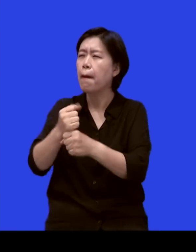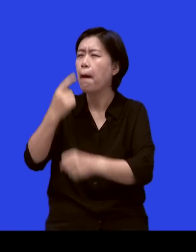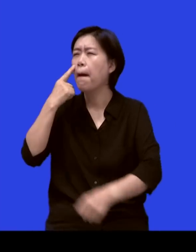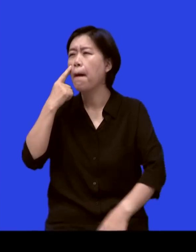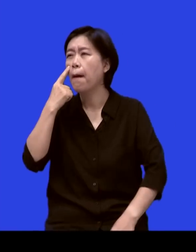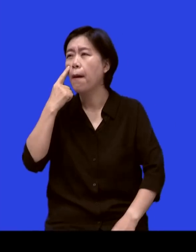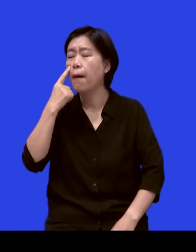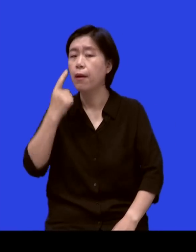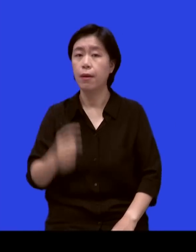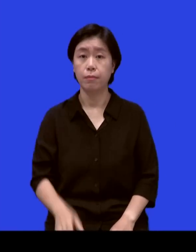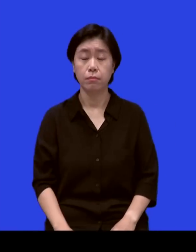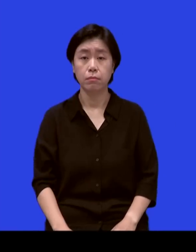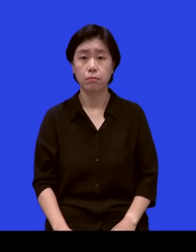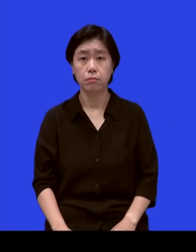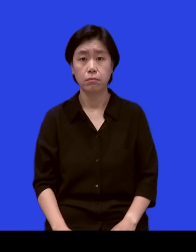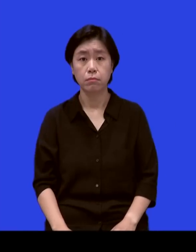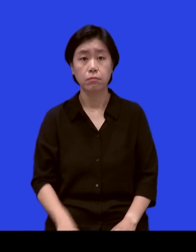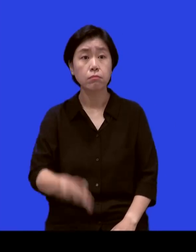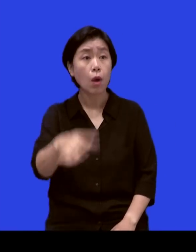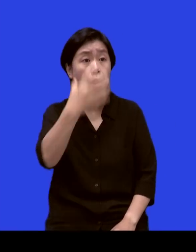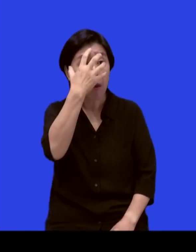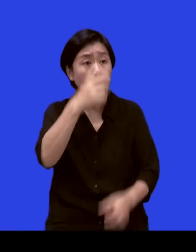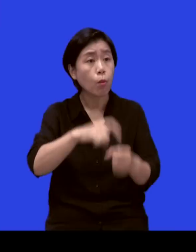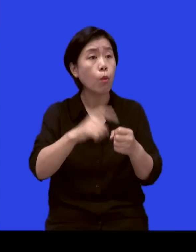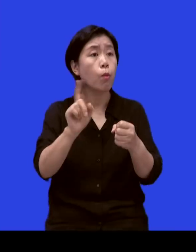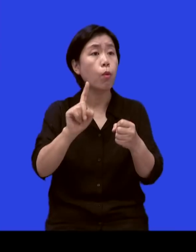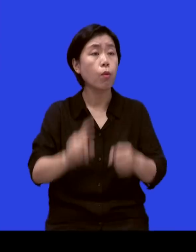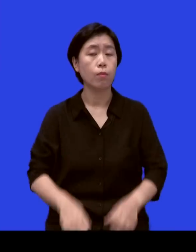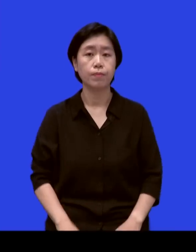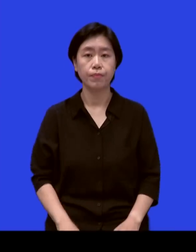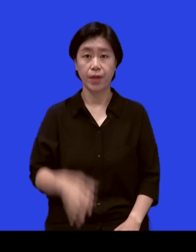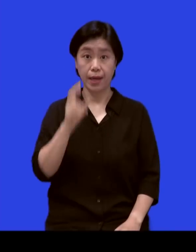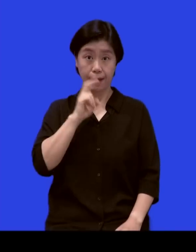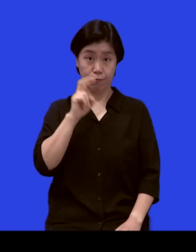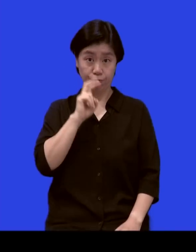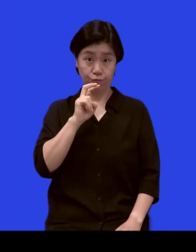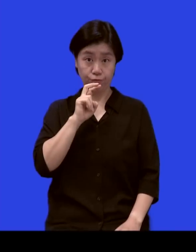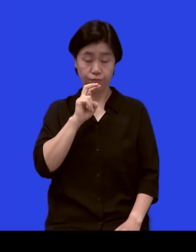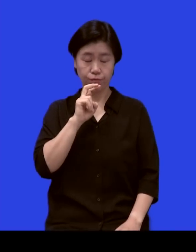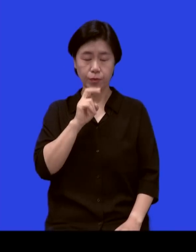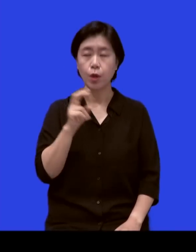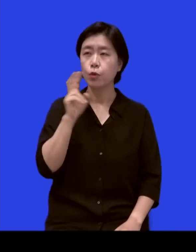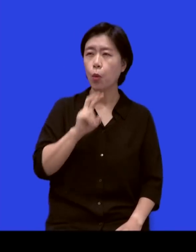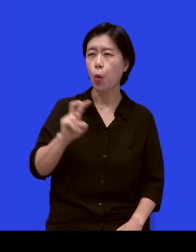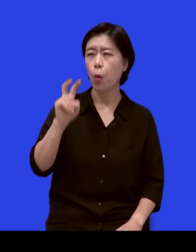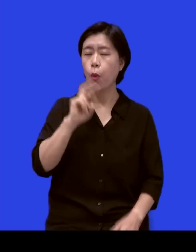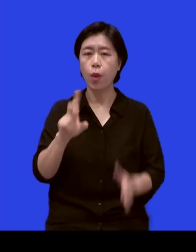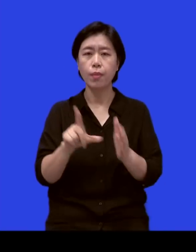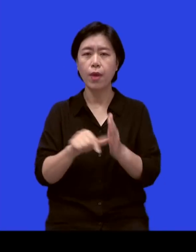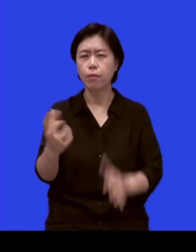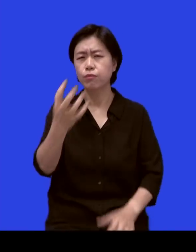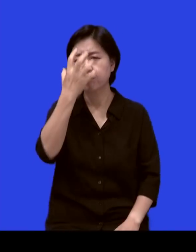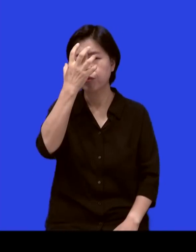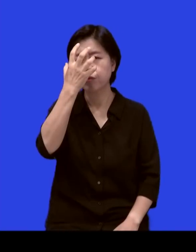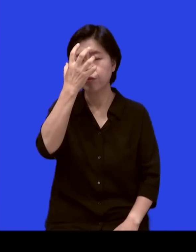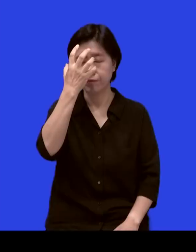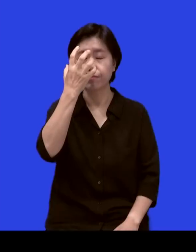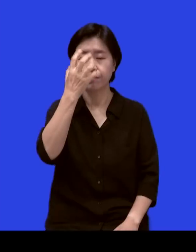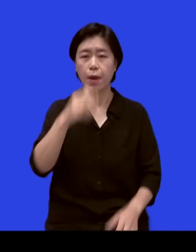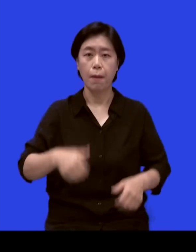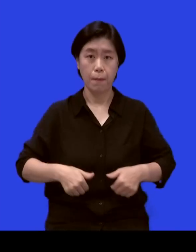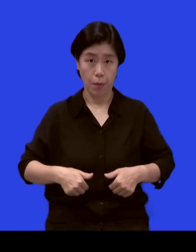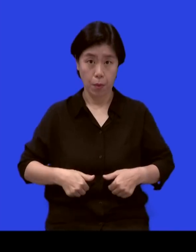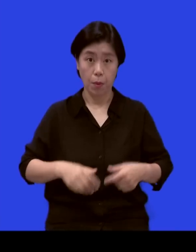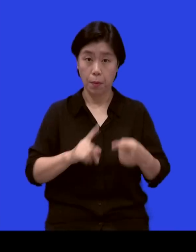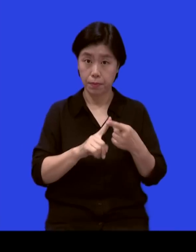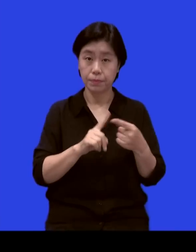그래서 어떤 가면을 만들어야 되냐 했더니 가수가 이제 노래 부를 때 네네. 그 가면을 쓰고도 노래를